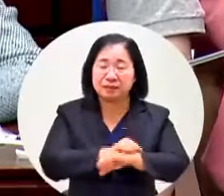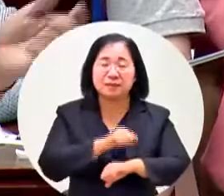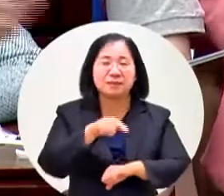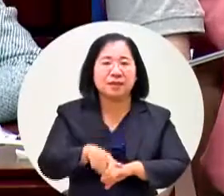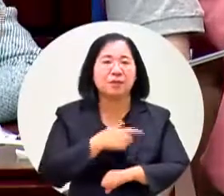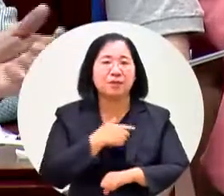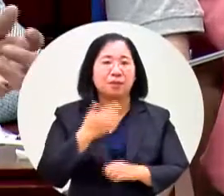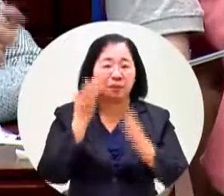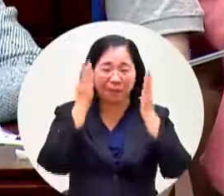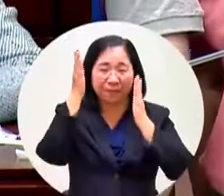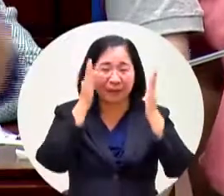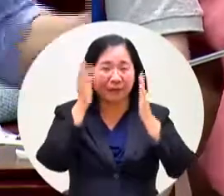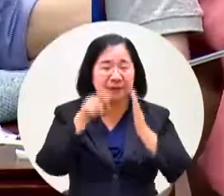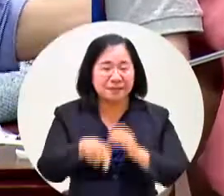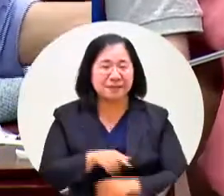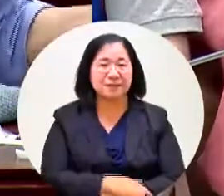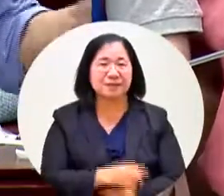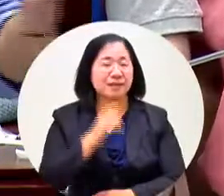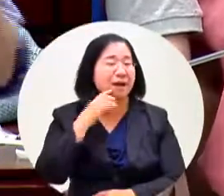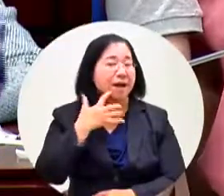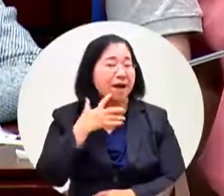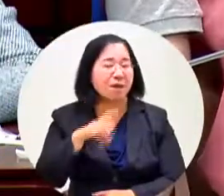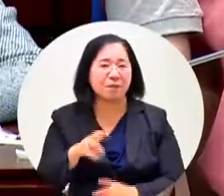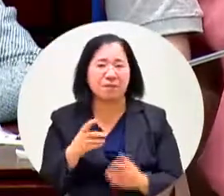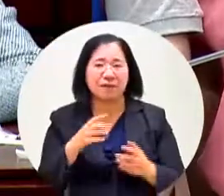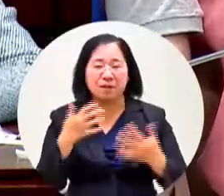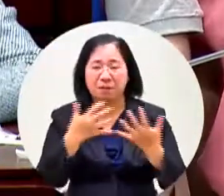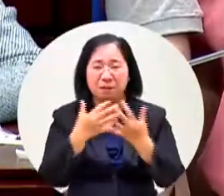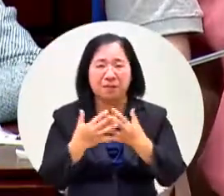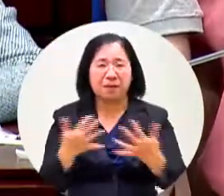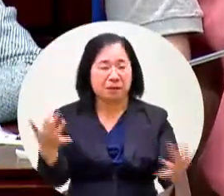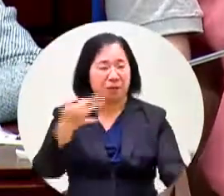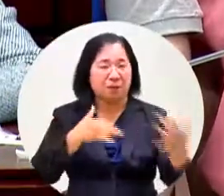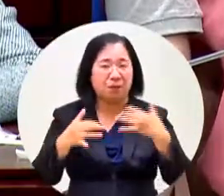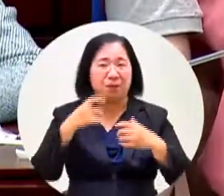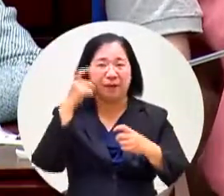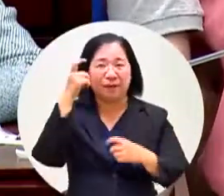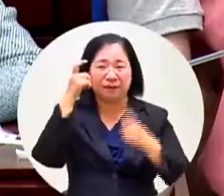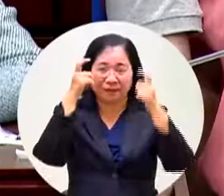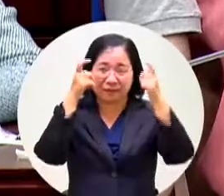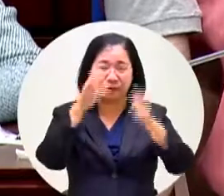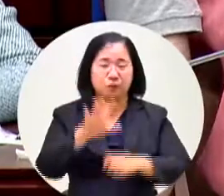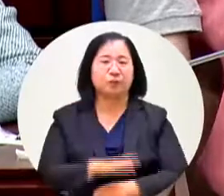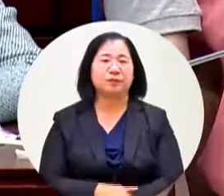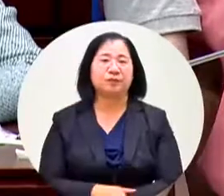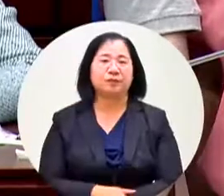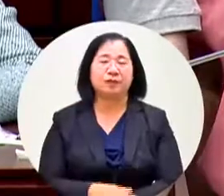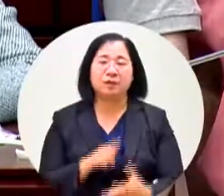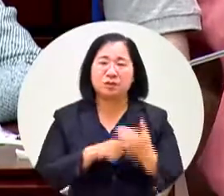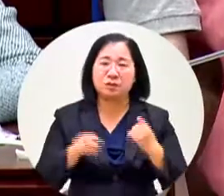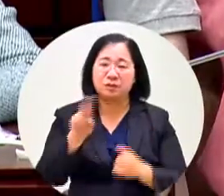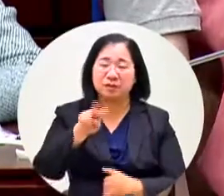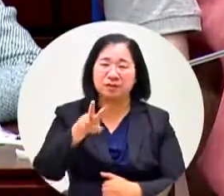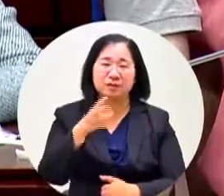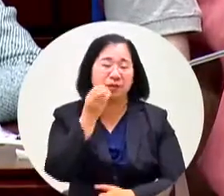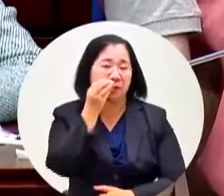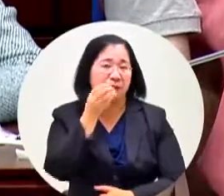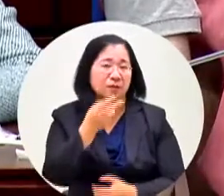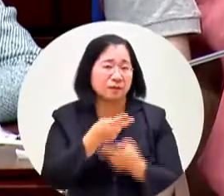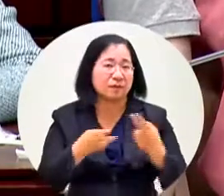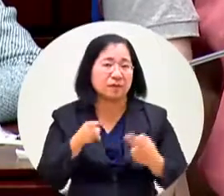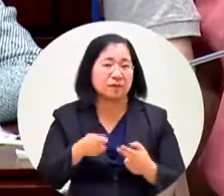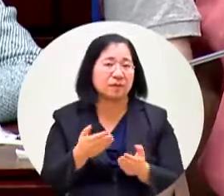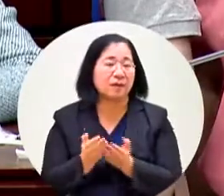街上随时可以看到来自新加坡、马来西亚、中国大陆、香港、澳门、美国一大堆的人都来高